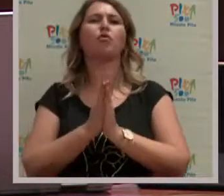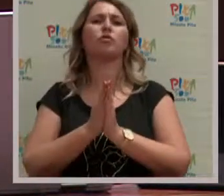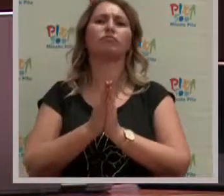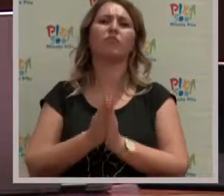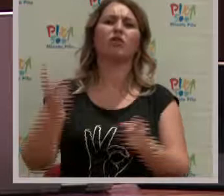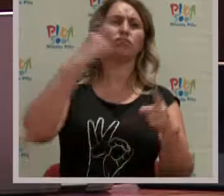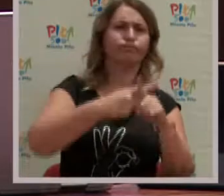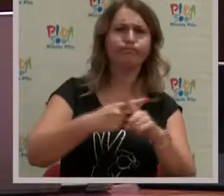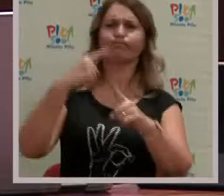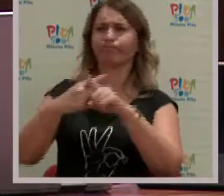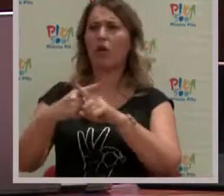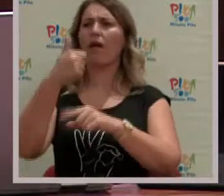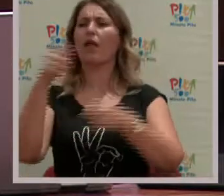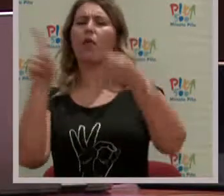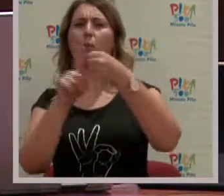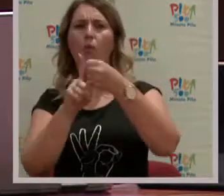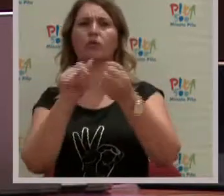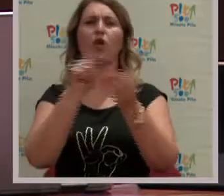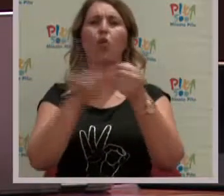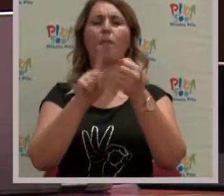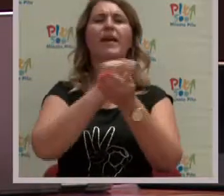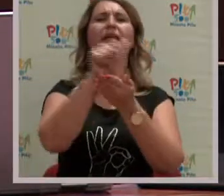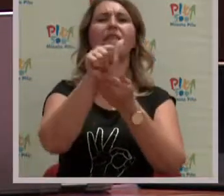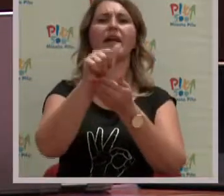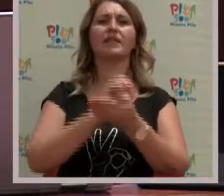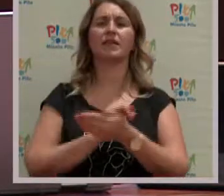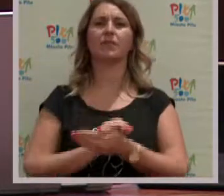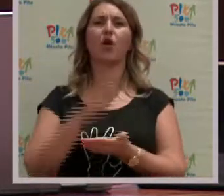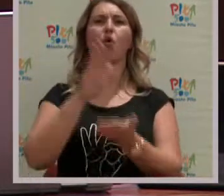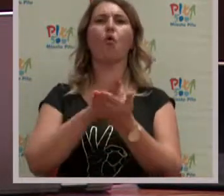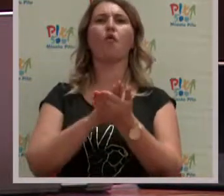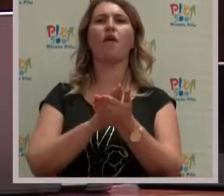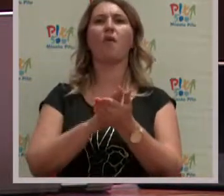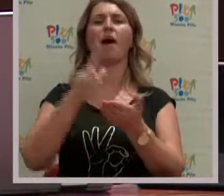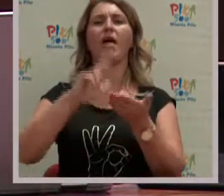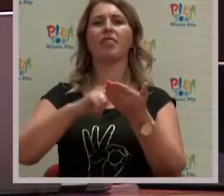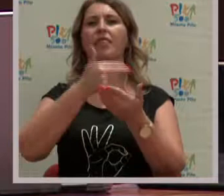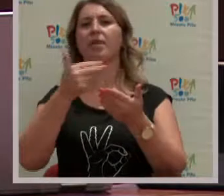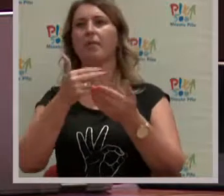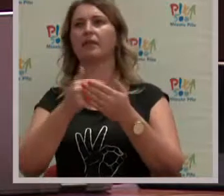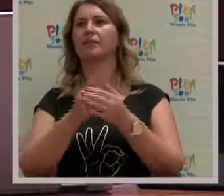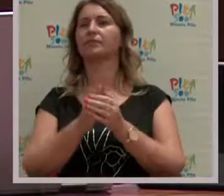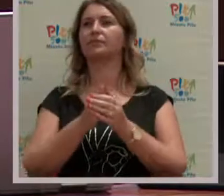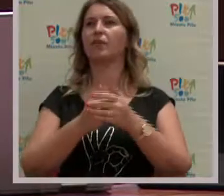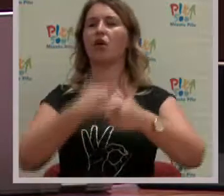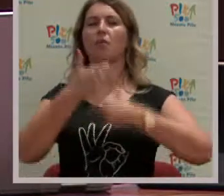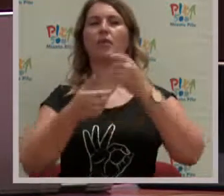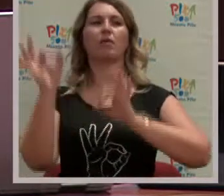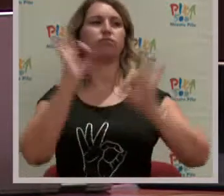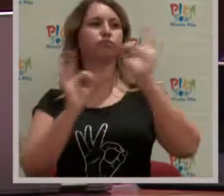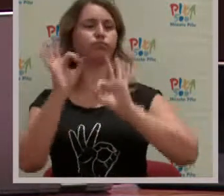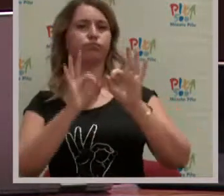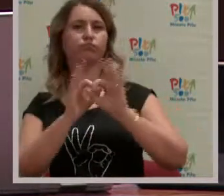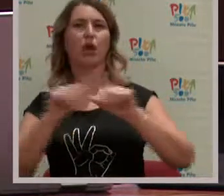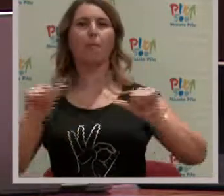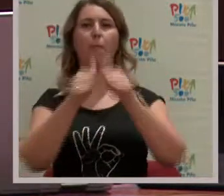do porządku obrad w punkcie 11 projektu uchwały Rady Miasta Piły w sprawie uzgodnienia przeprowadzenia zabiegów pielęgnacyjnych pomnika